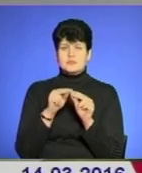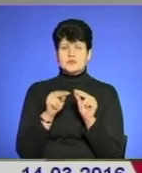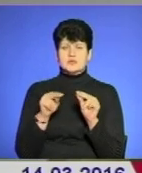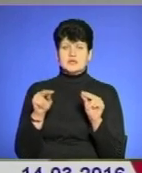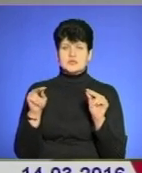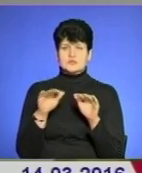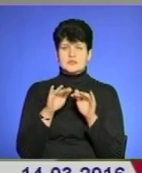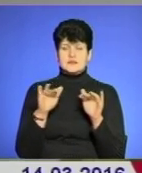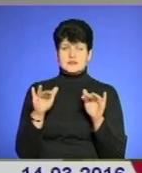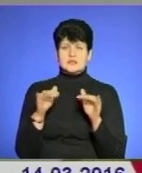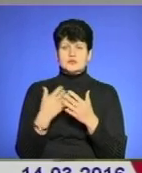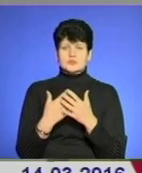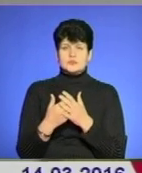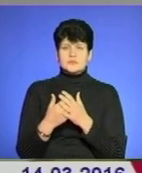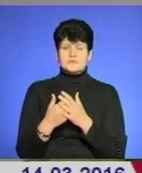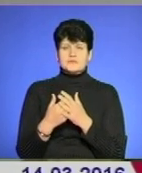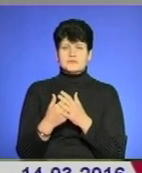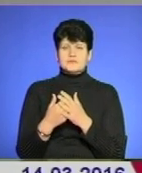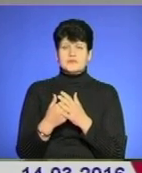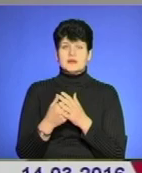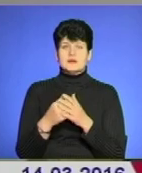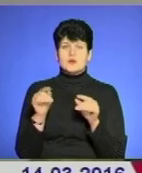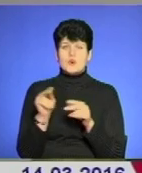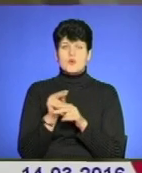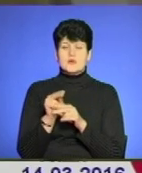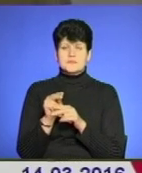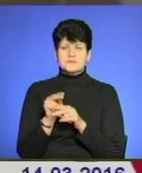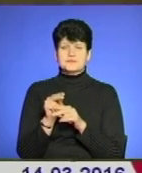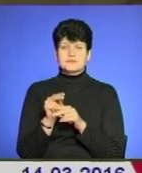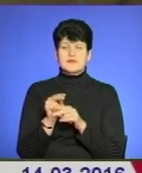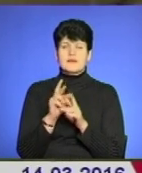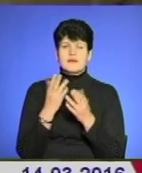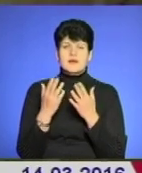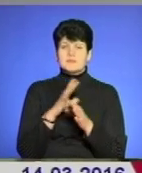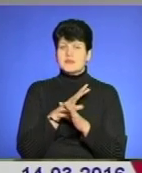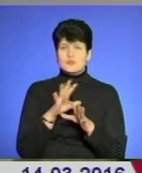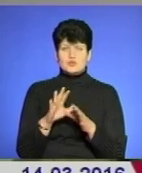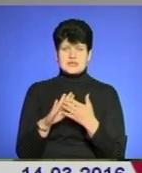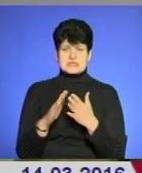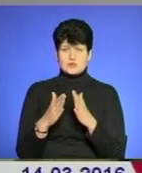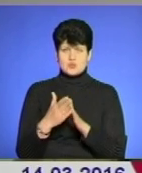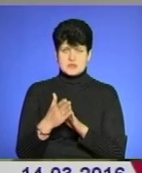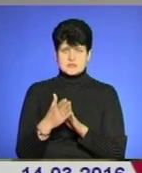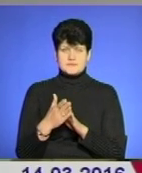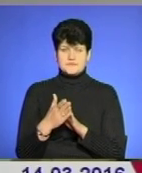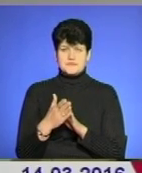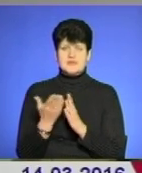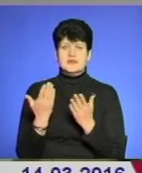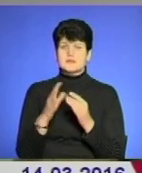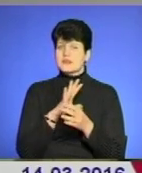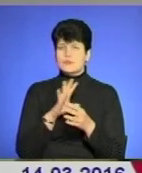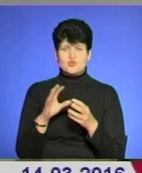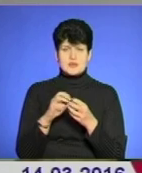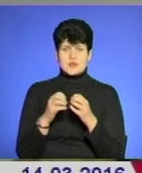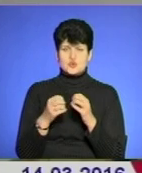психологічно-педагогічному рівні, тобто психологічно-педагогічна корекція. Яка б не була ситуація, які б не були